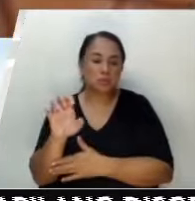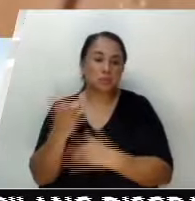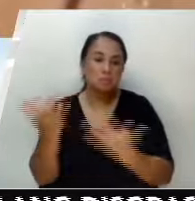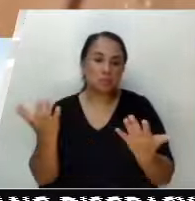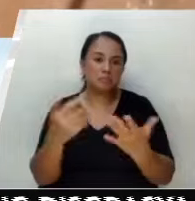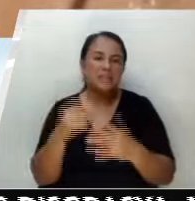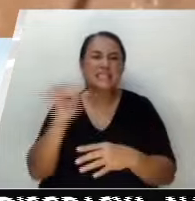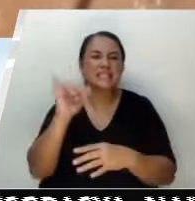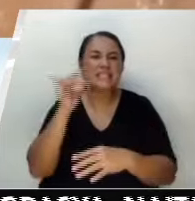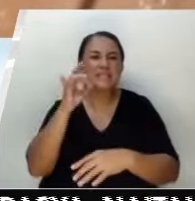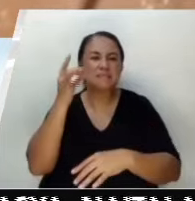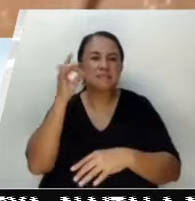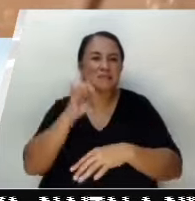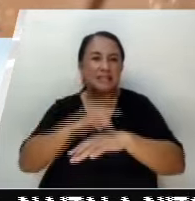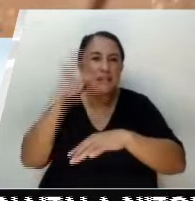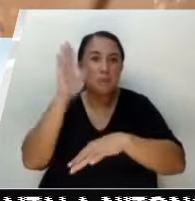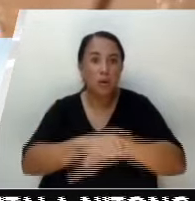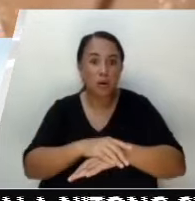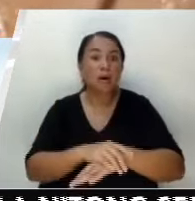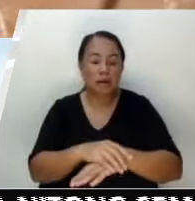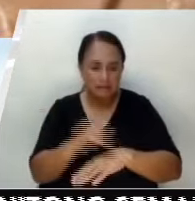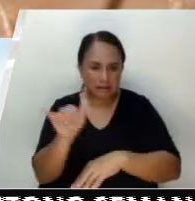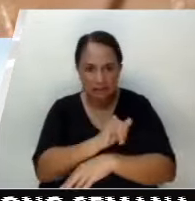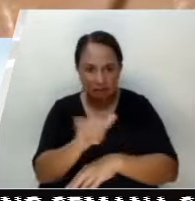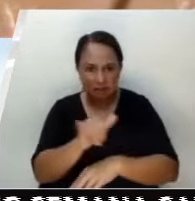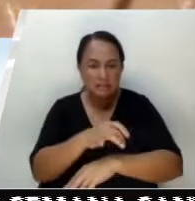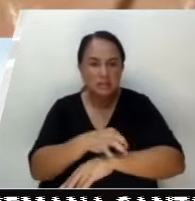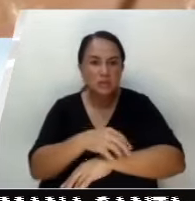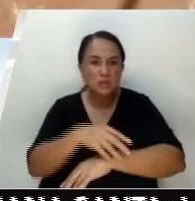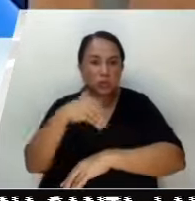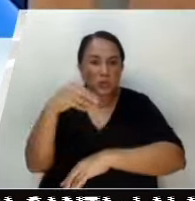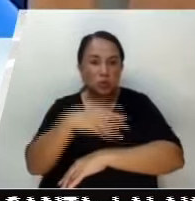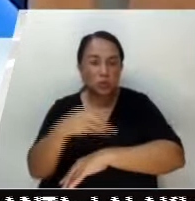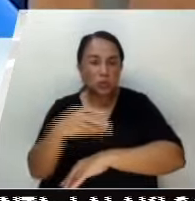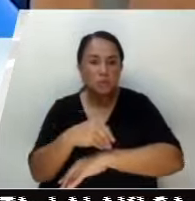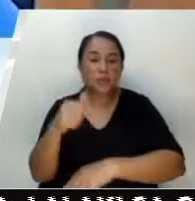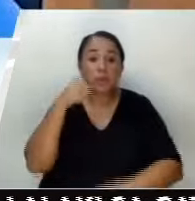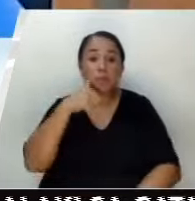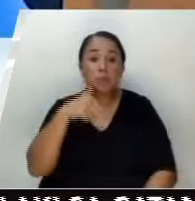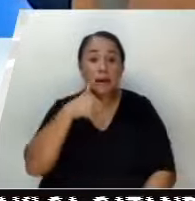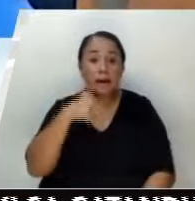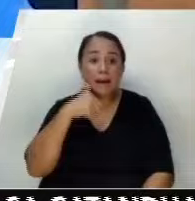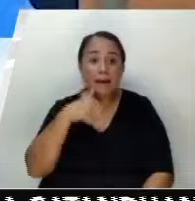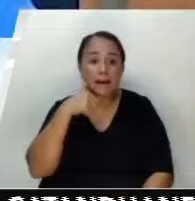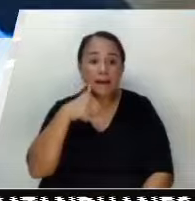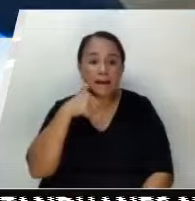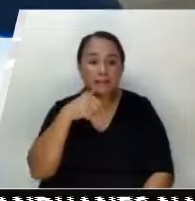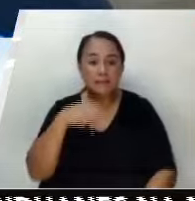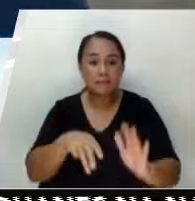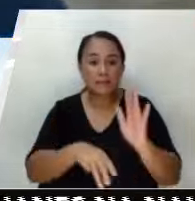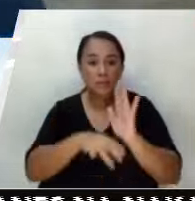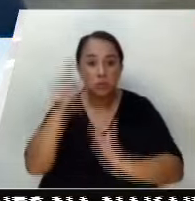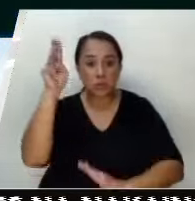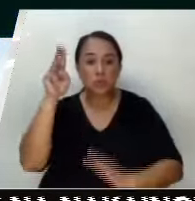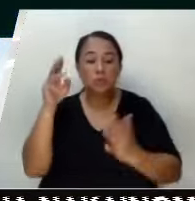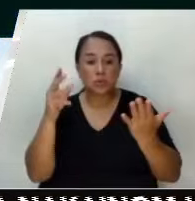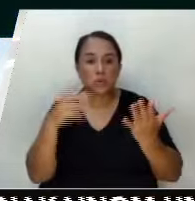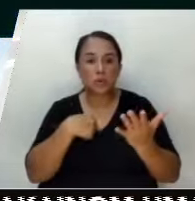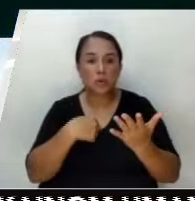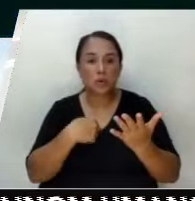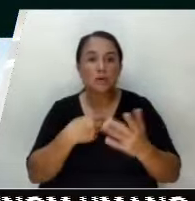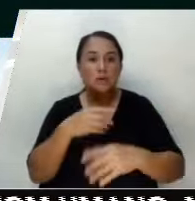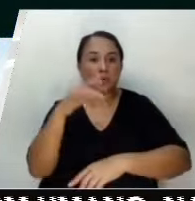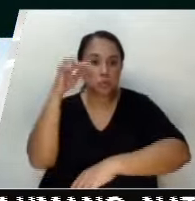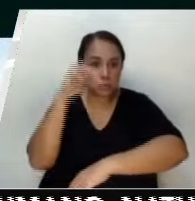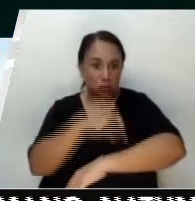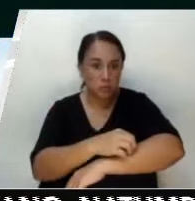nik-nik. Nanilipsip rin kasi mga ito ng dugo. Yung babae lang na mature enough for mating, yung tumutusok, hindi